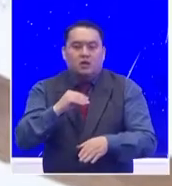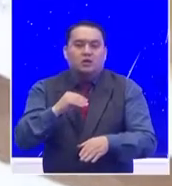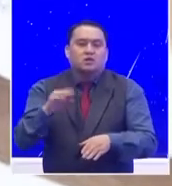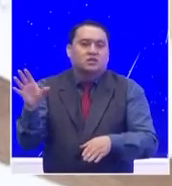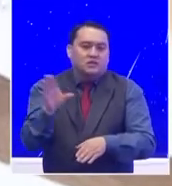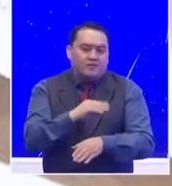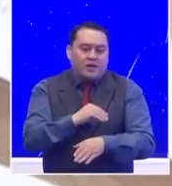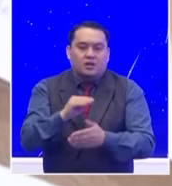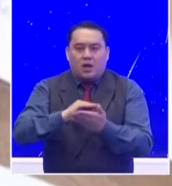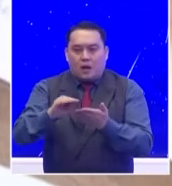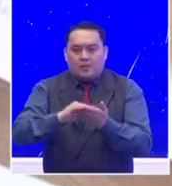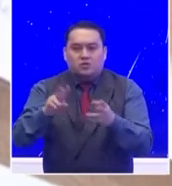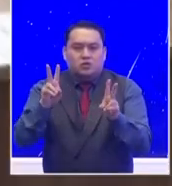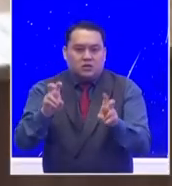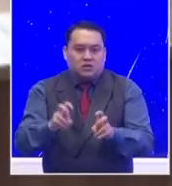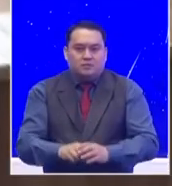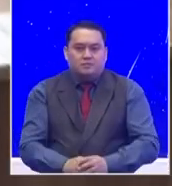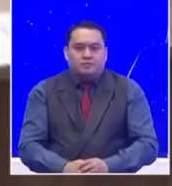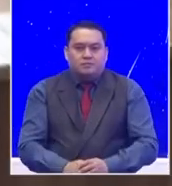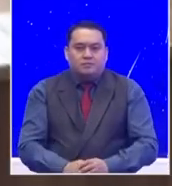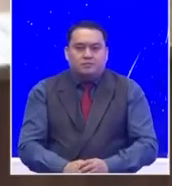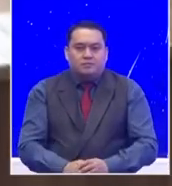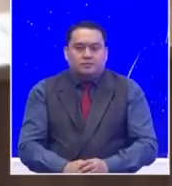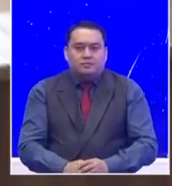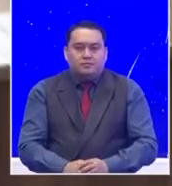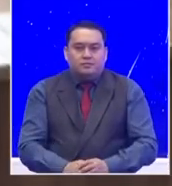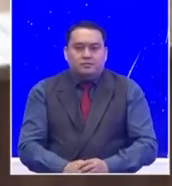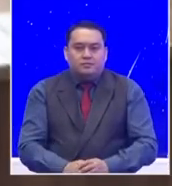звуки, но и написание текстов.